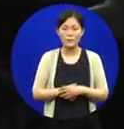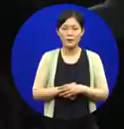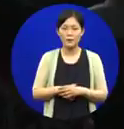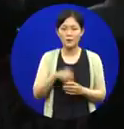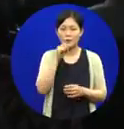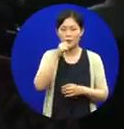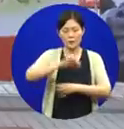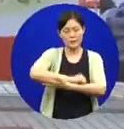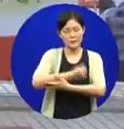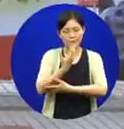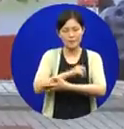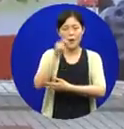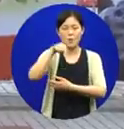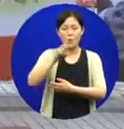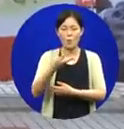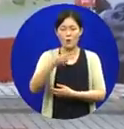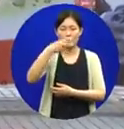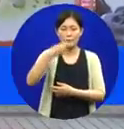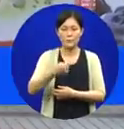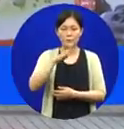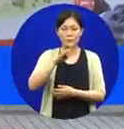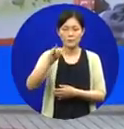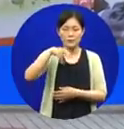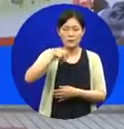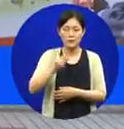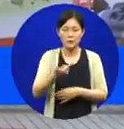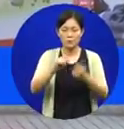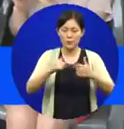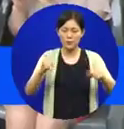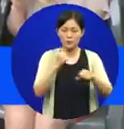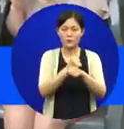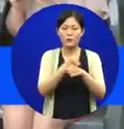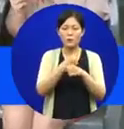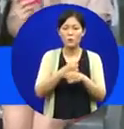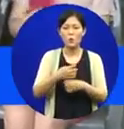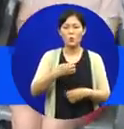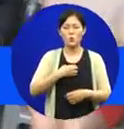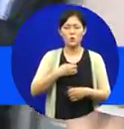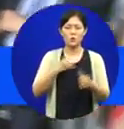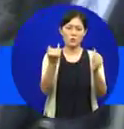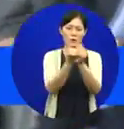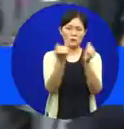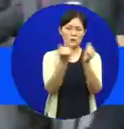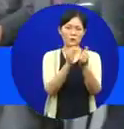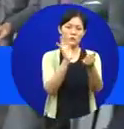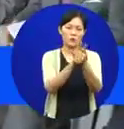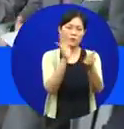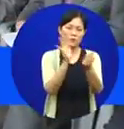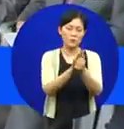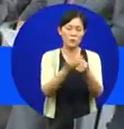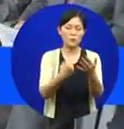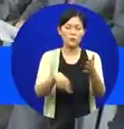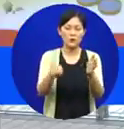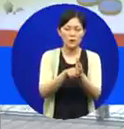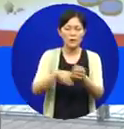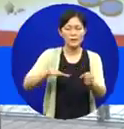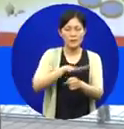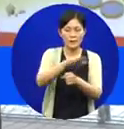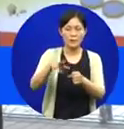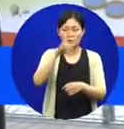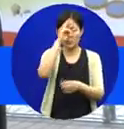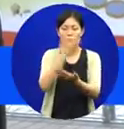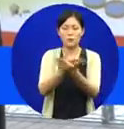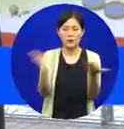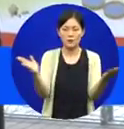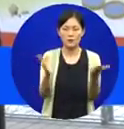31개 시군과 경기일보, 월드비전 경기지역본부가 공동 주최하는 도내 위기가정 지원을 위한 사랑의 점심 나누기